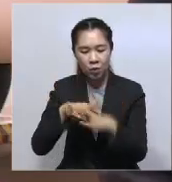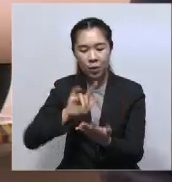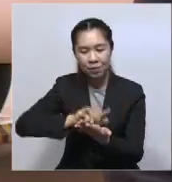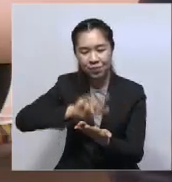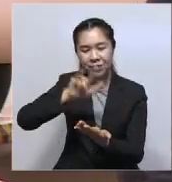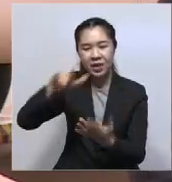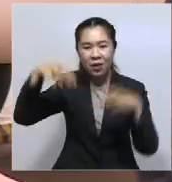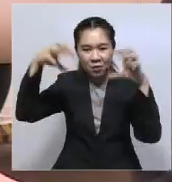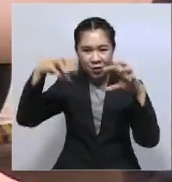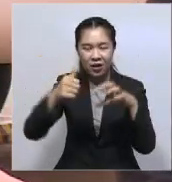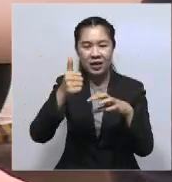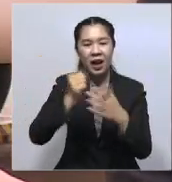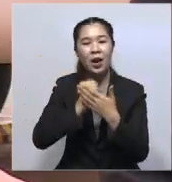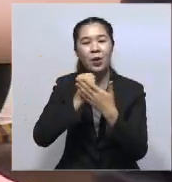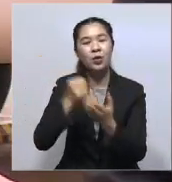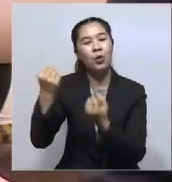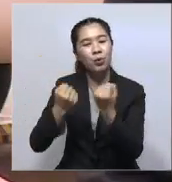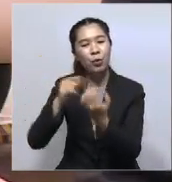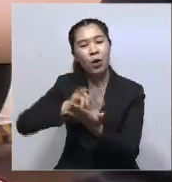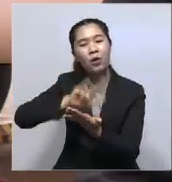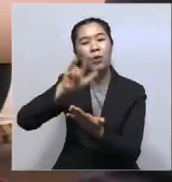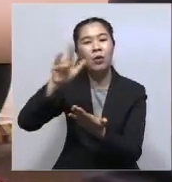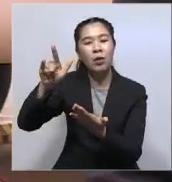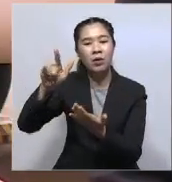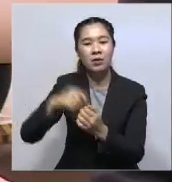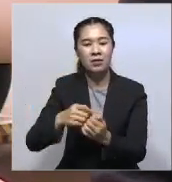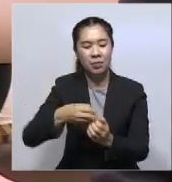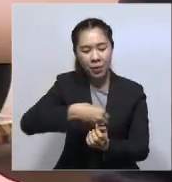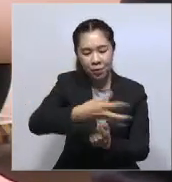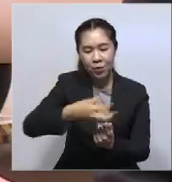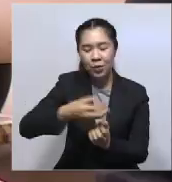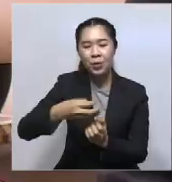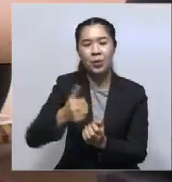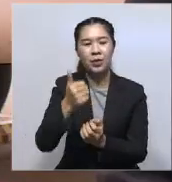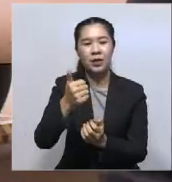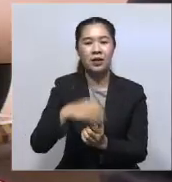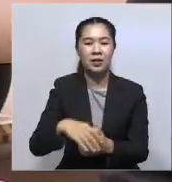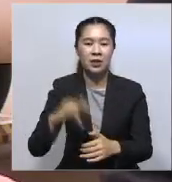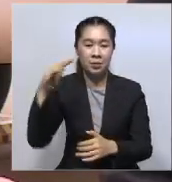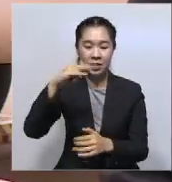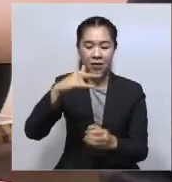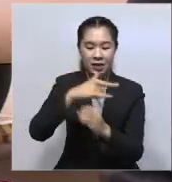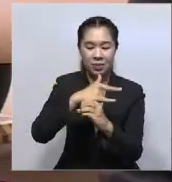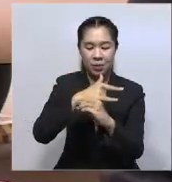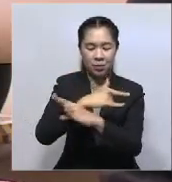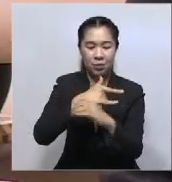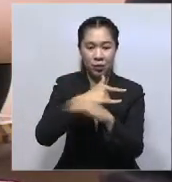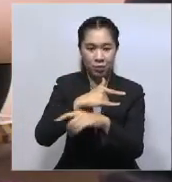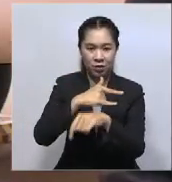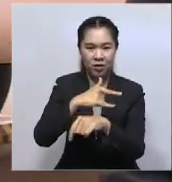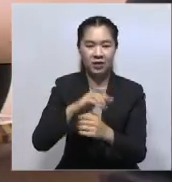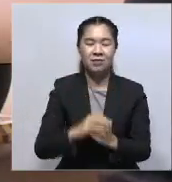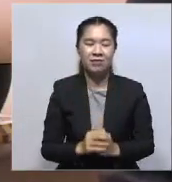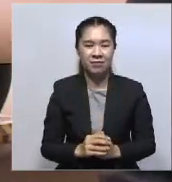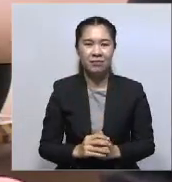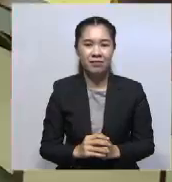หลวงไปช่วยนักบินในการที่จะโปรยสารเคมีข้างบนก็ได้เมื่อกี้ได้หารือท่านอธิบดีแล้วท่านบอกว่ามีความเป็นไป